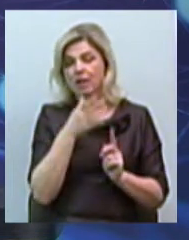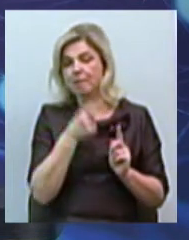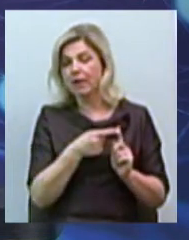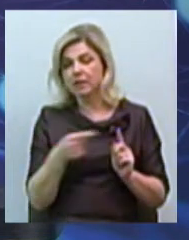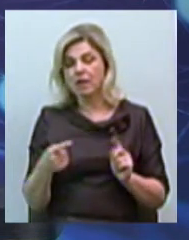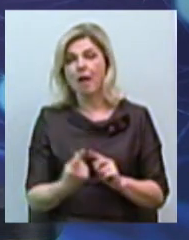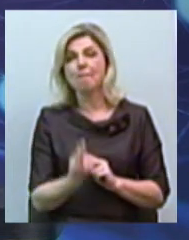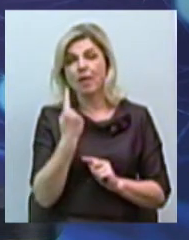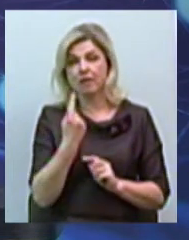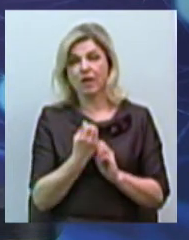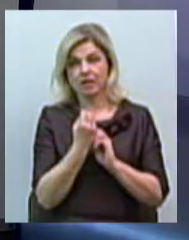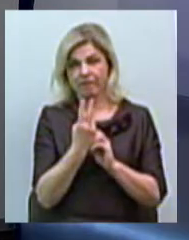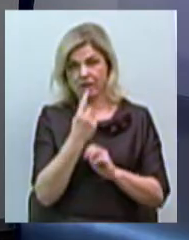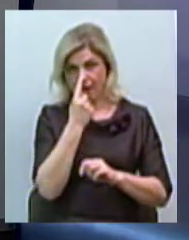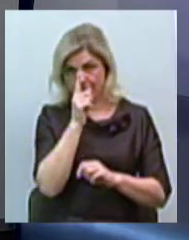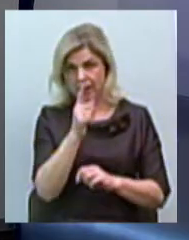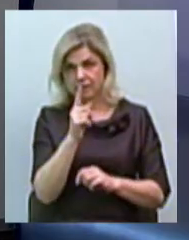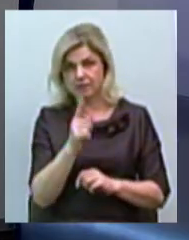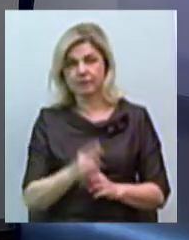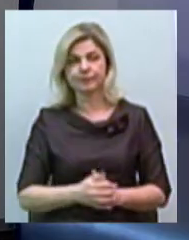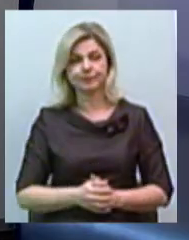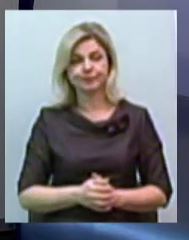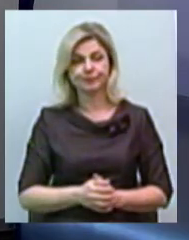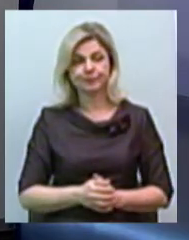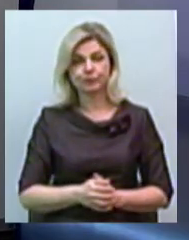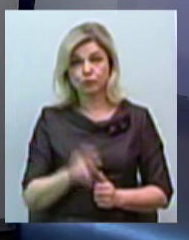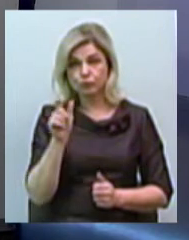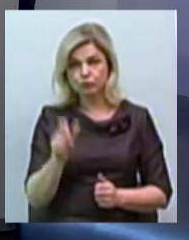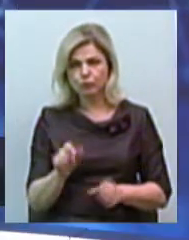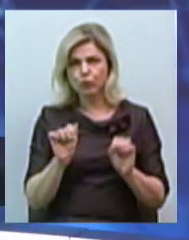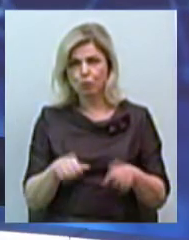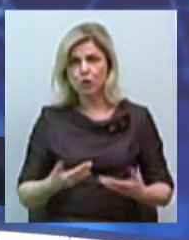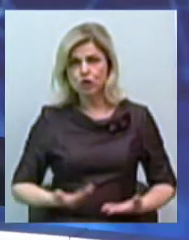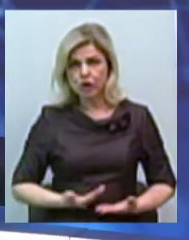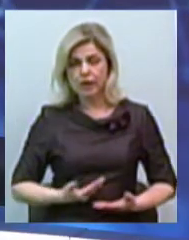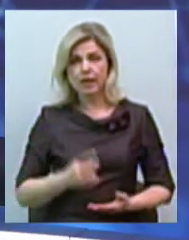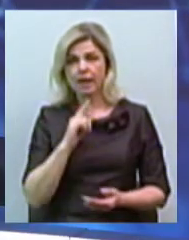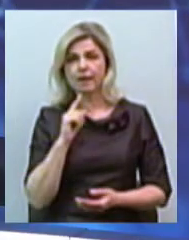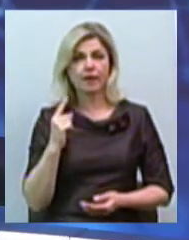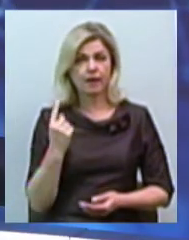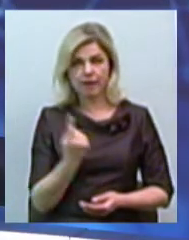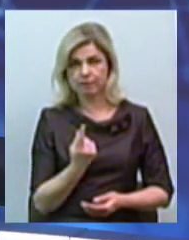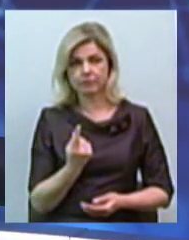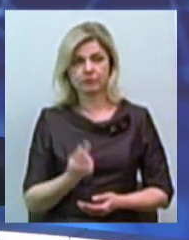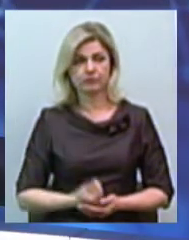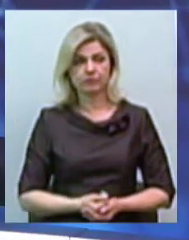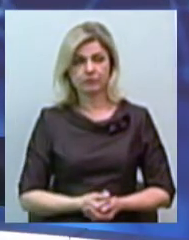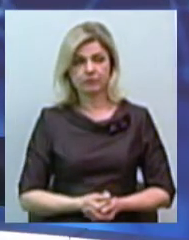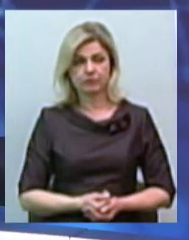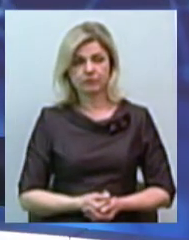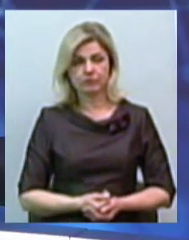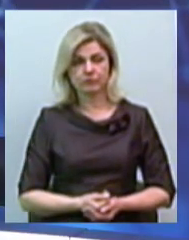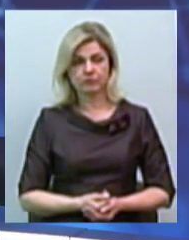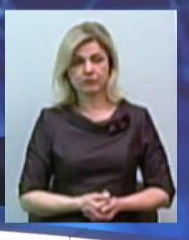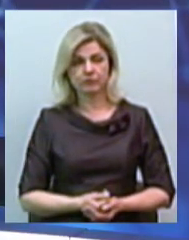перших 12 місяців після укусу. Тобто людина укусу. Може жити цілий рік і